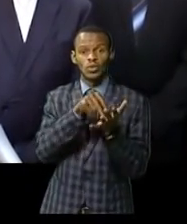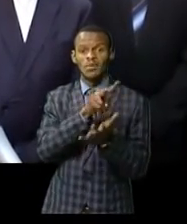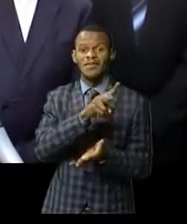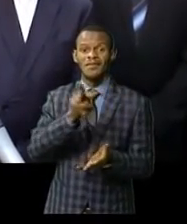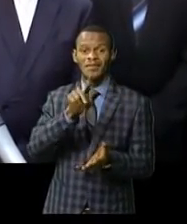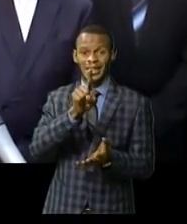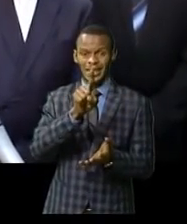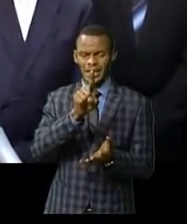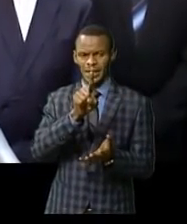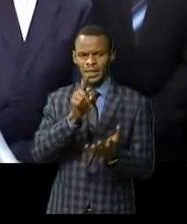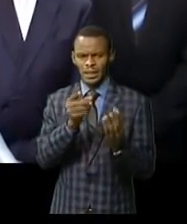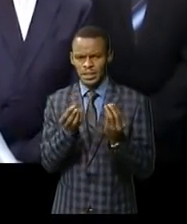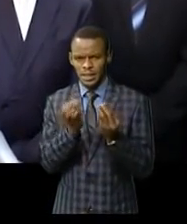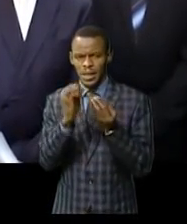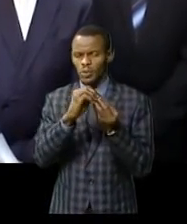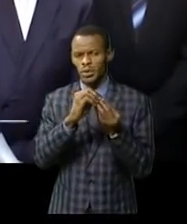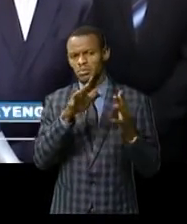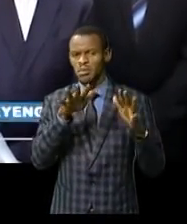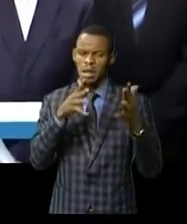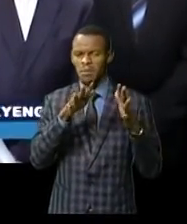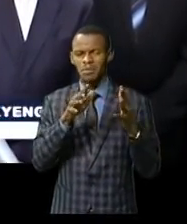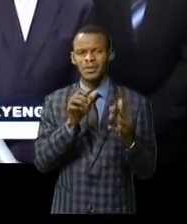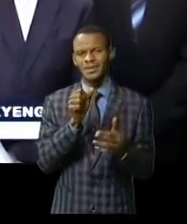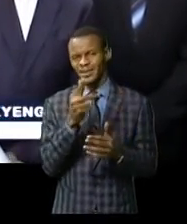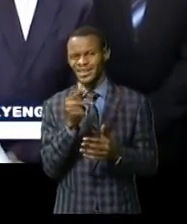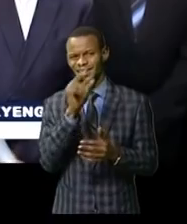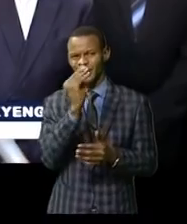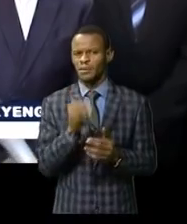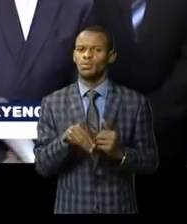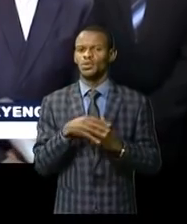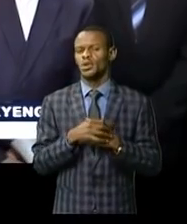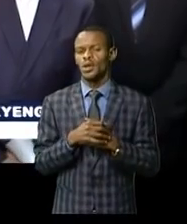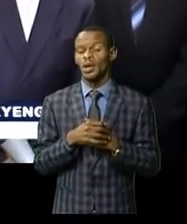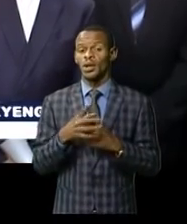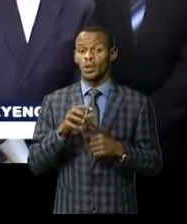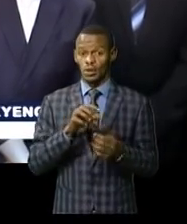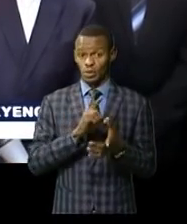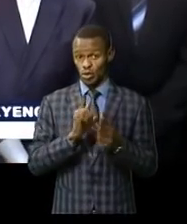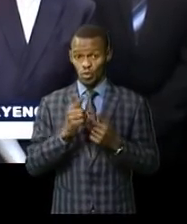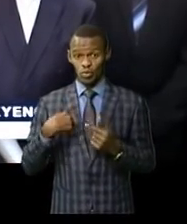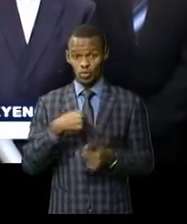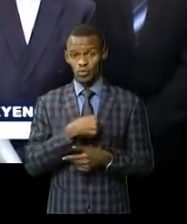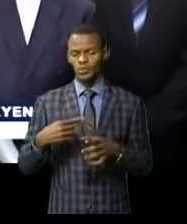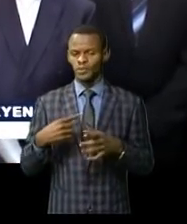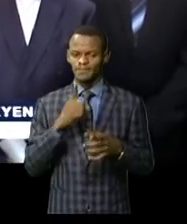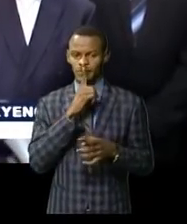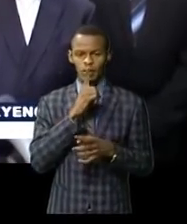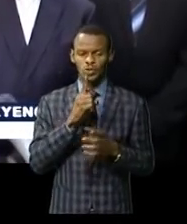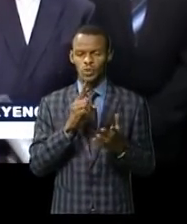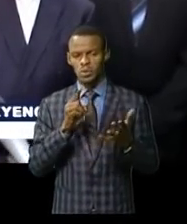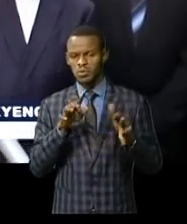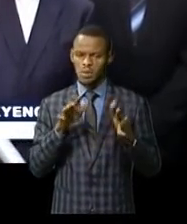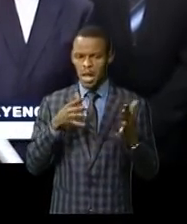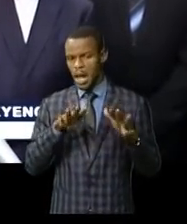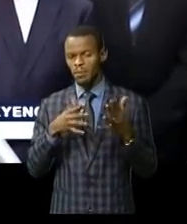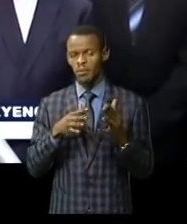près un accroissement de... 13%. Et donc nous sommes plus ou moins, d'après moi, sur la bonne